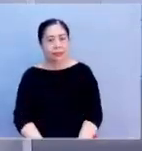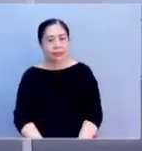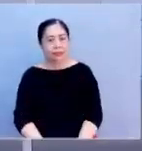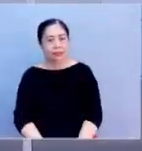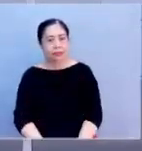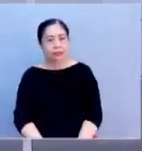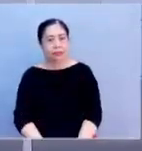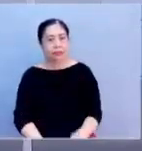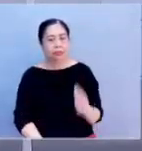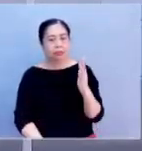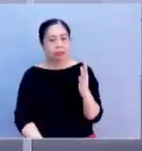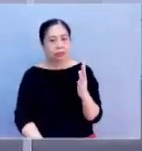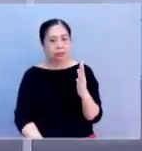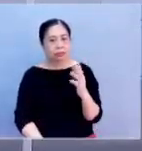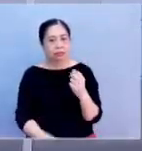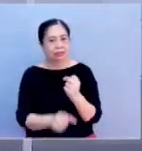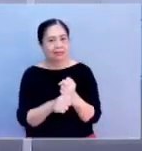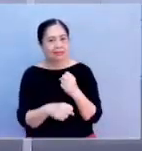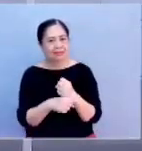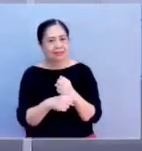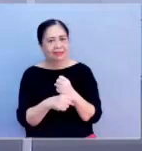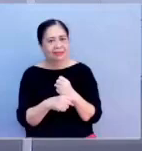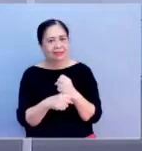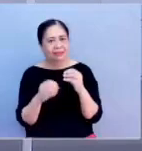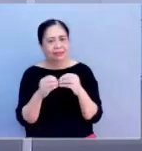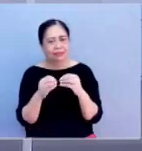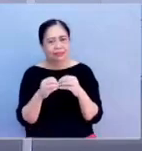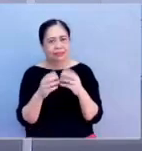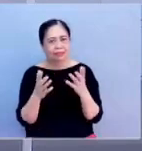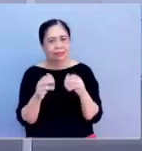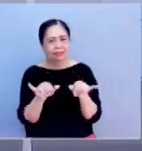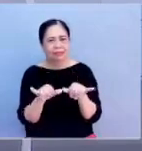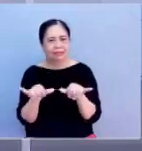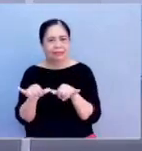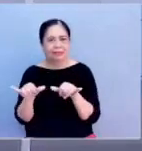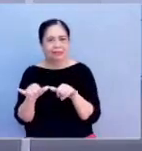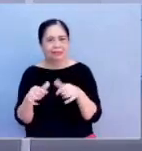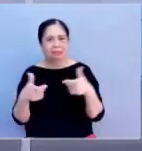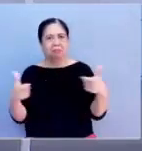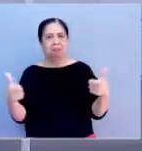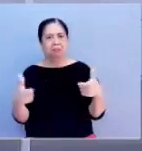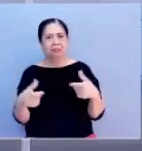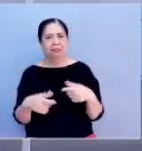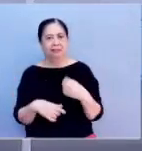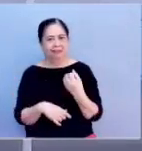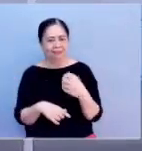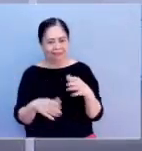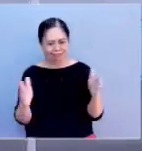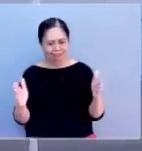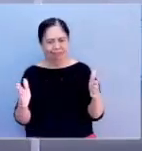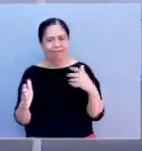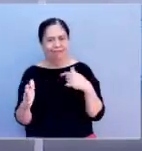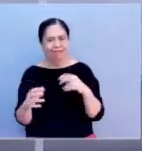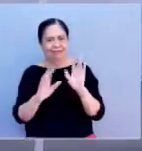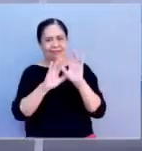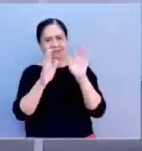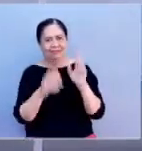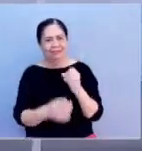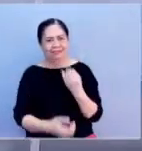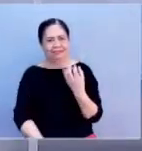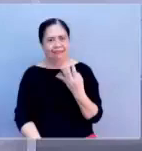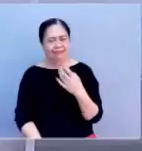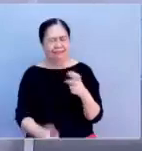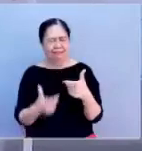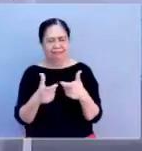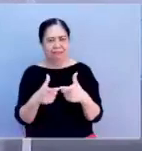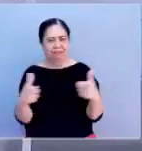to 50. Gumagawa rin po kasi kami ng mga, ano yun, ng mga size sa mga PBA players. Oh, size 15. Okay. Size 15. Opo, sobrang laki. Pasadya